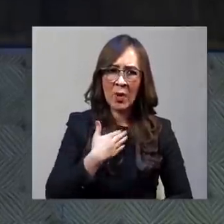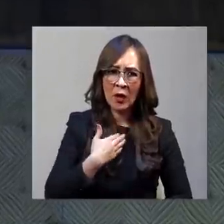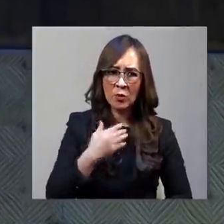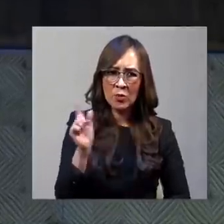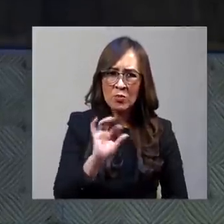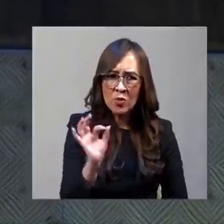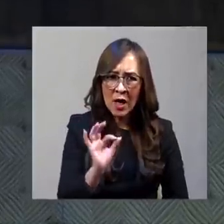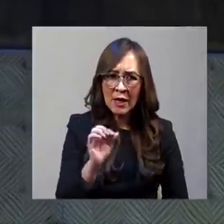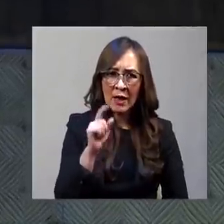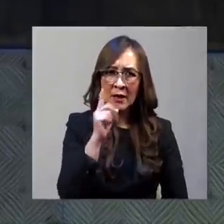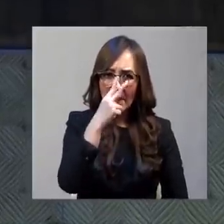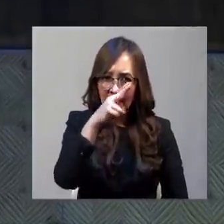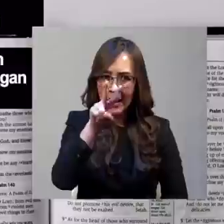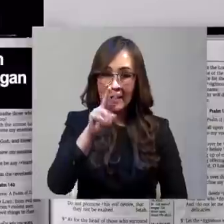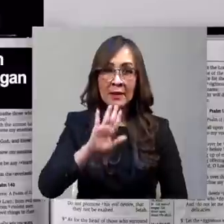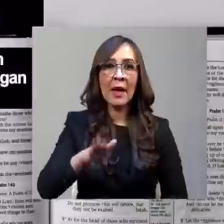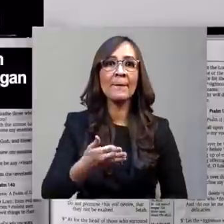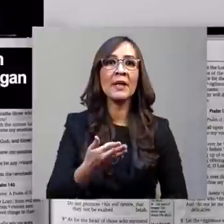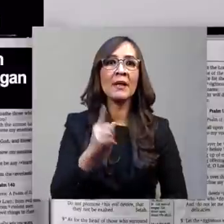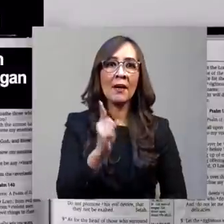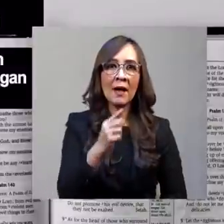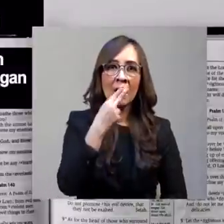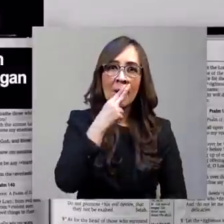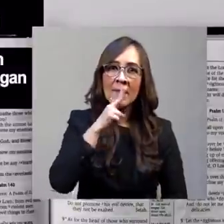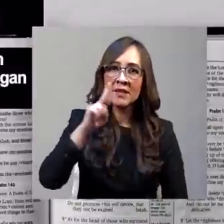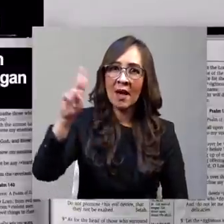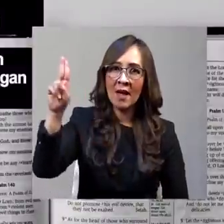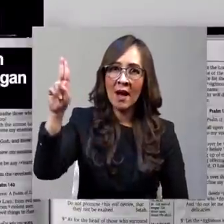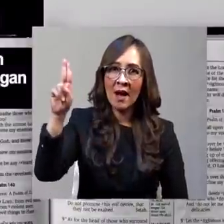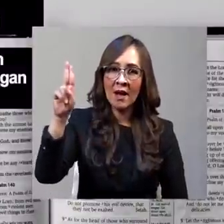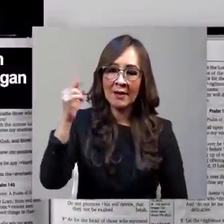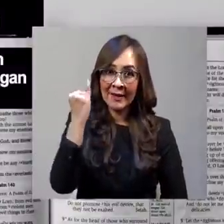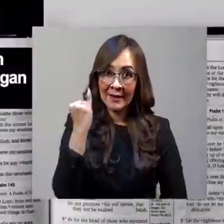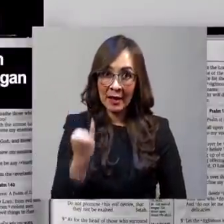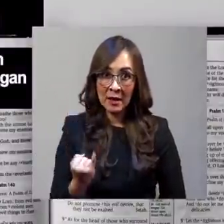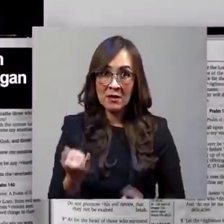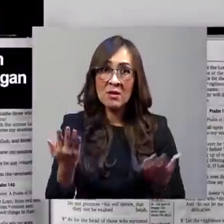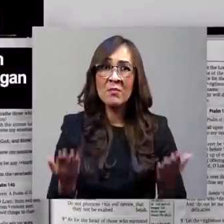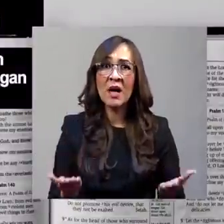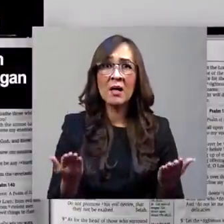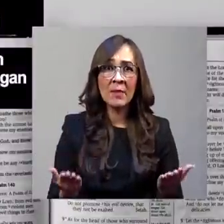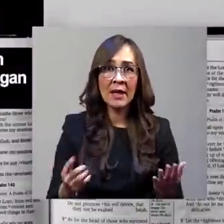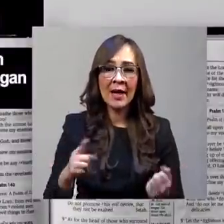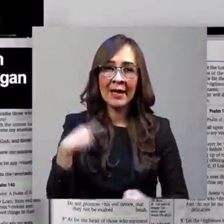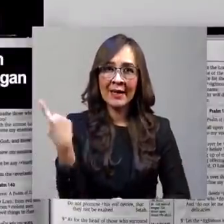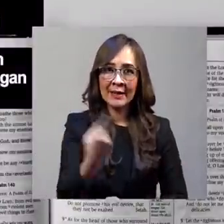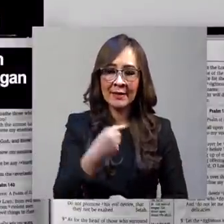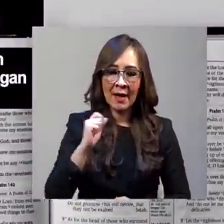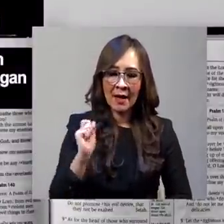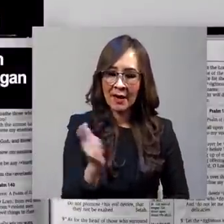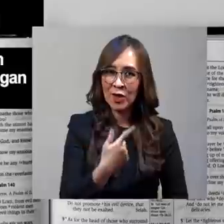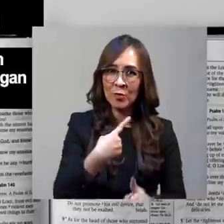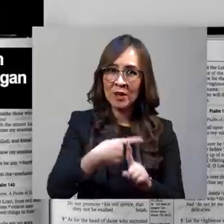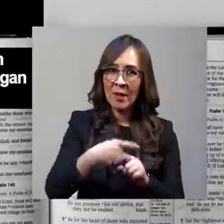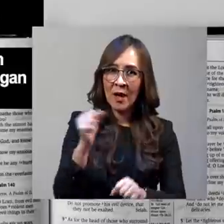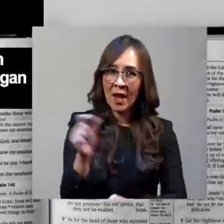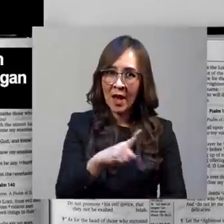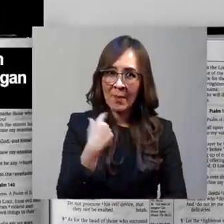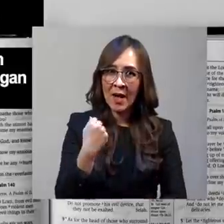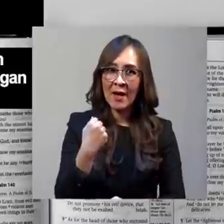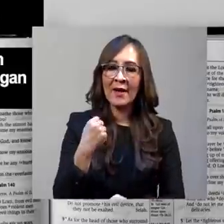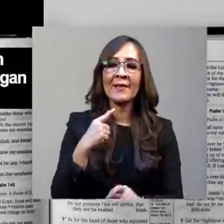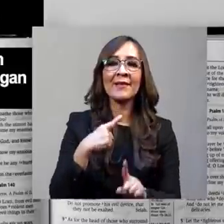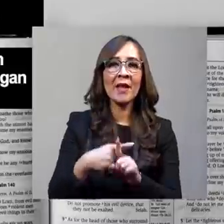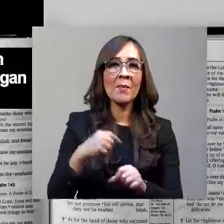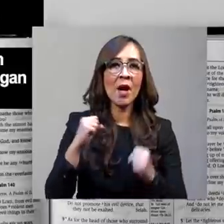percaya. Dan yang terakhir, bagaimana agar kita hidup makin lama makin kuat? Kita harus siap.